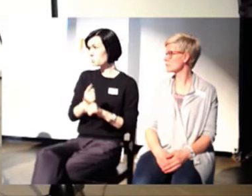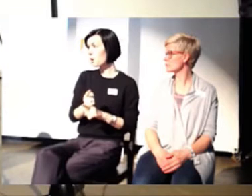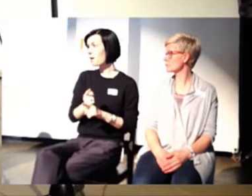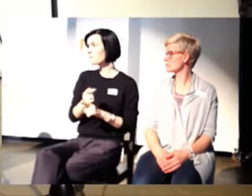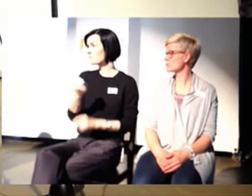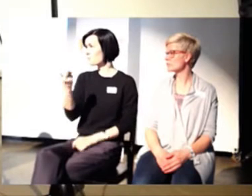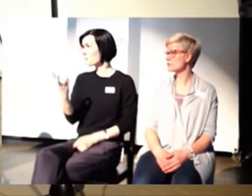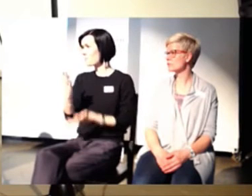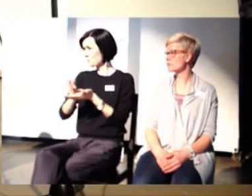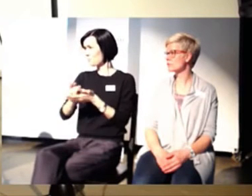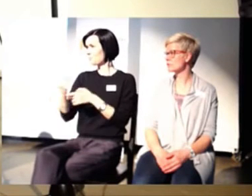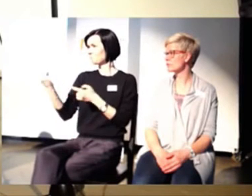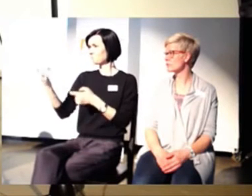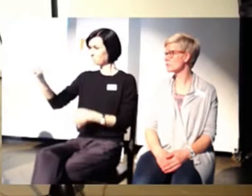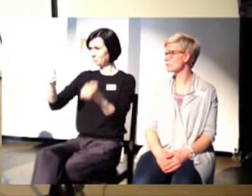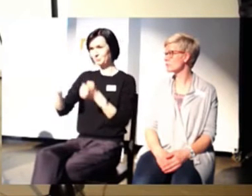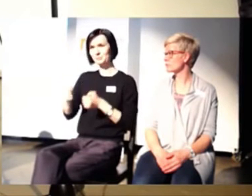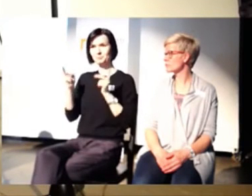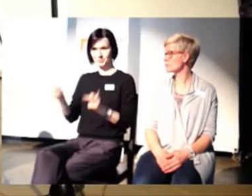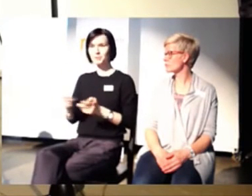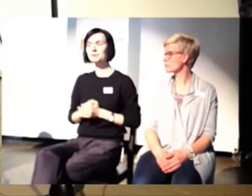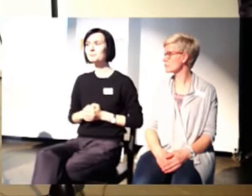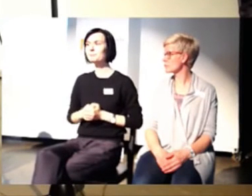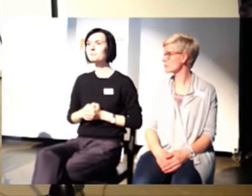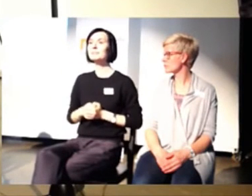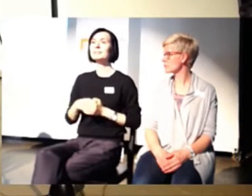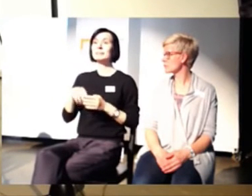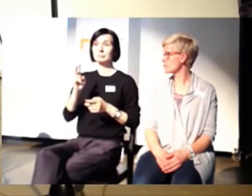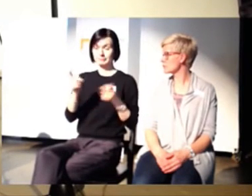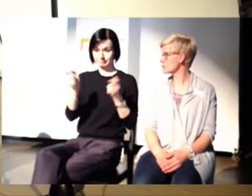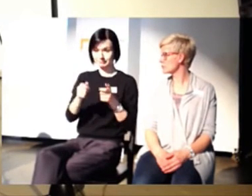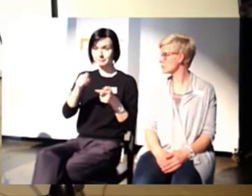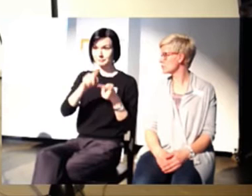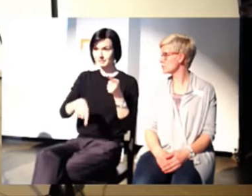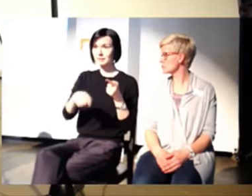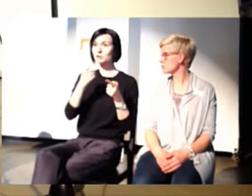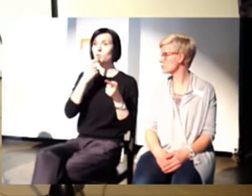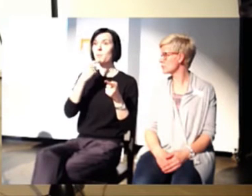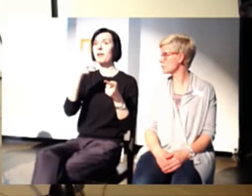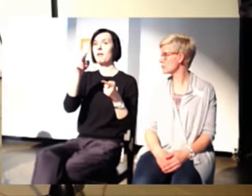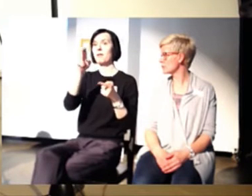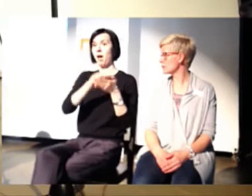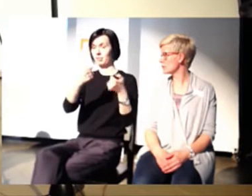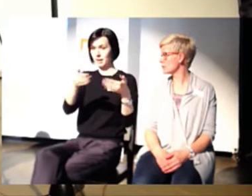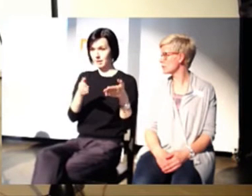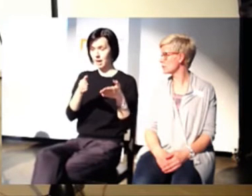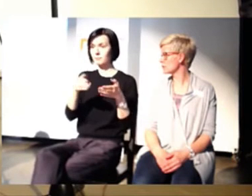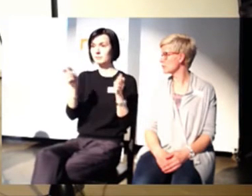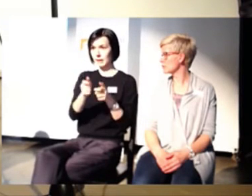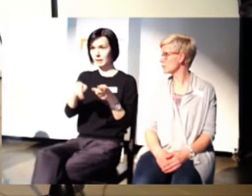tosiaan sieltä Suomen Ateljeesäätiöstä ja sitten se HIAP on avaamassa sen studion